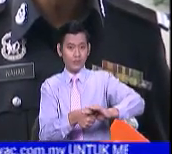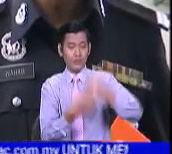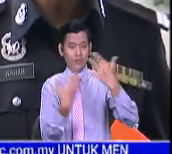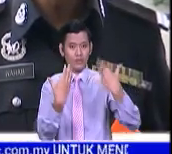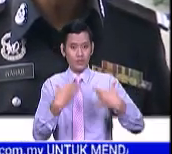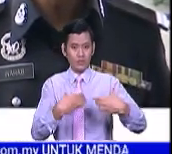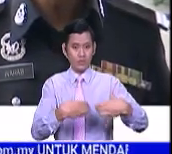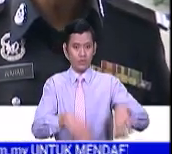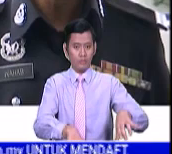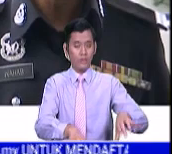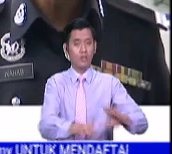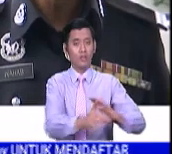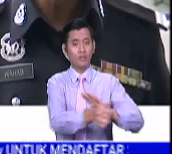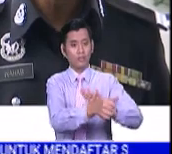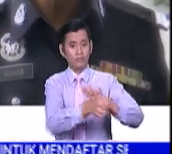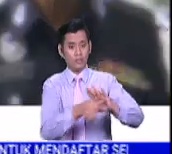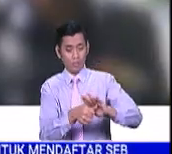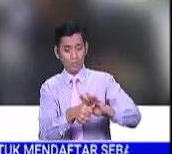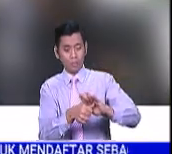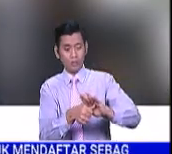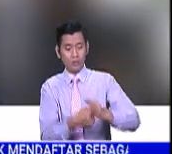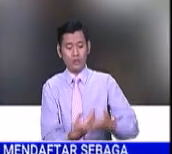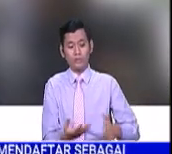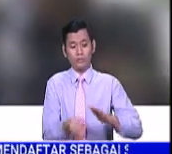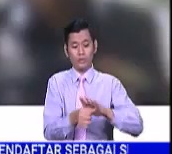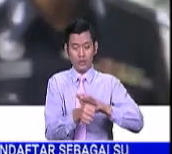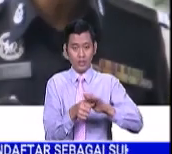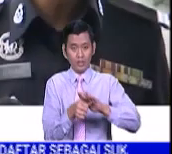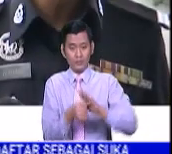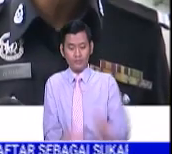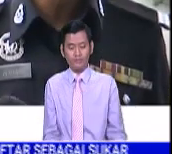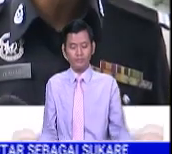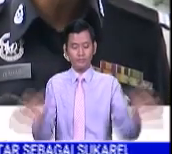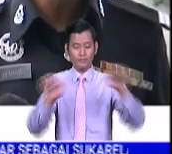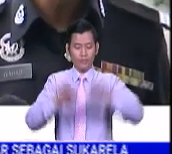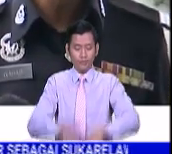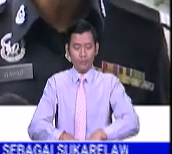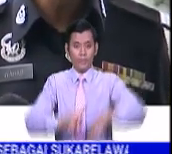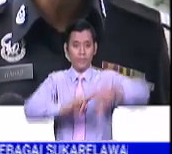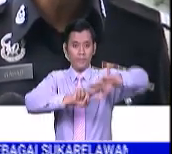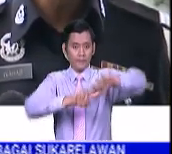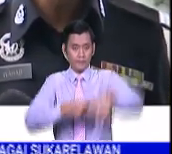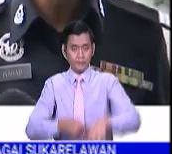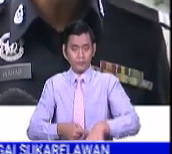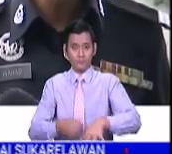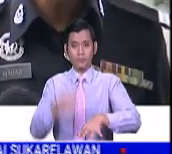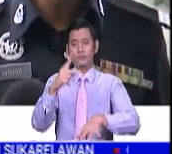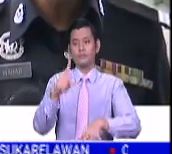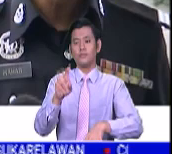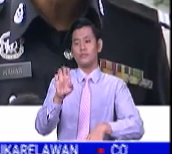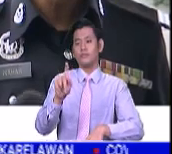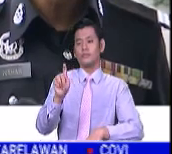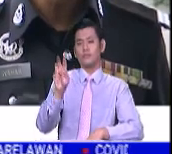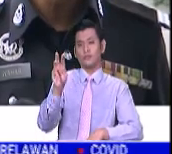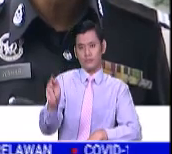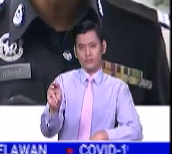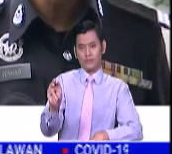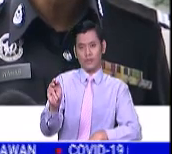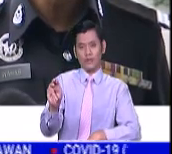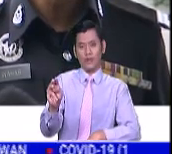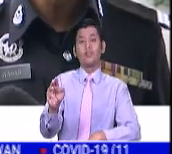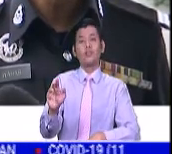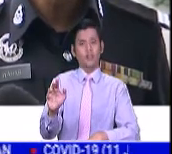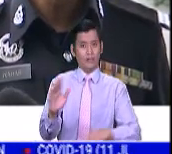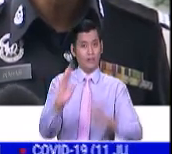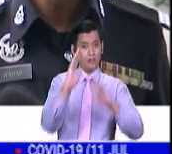dengan memasukkan daun ketum ke dalam kotak dengan berpendapat bahawanya kita tidak dapat mengesan bahawa aktiviti salah dilakukan